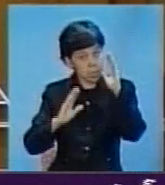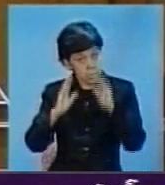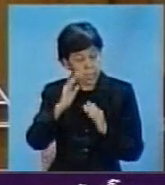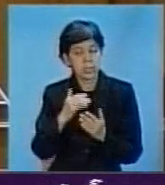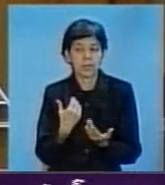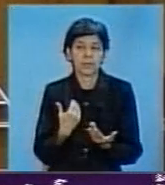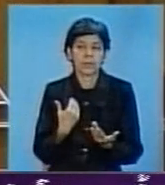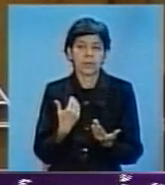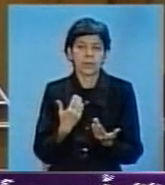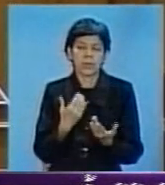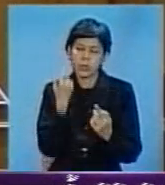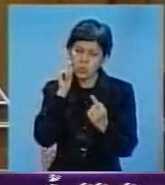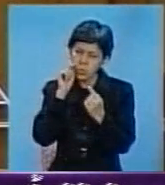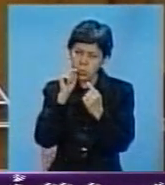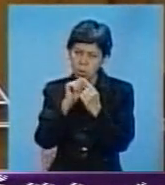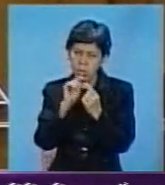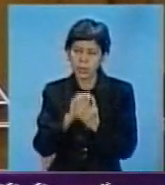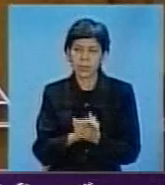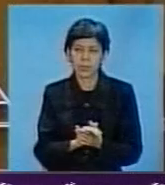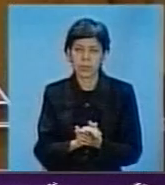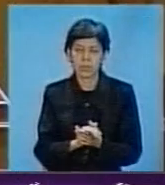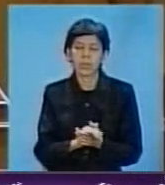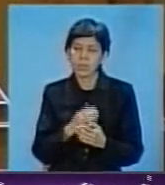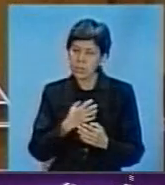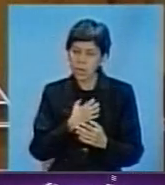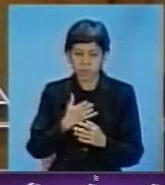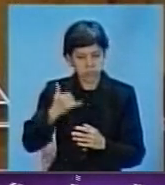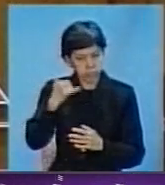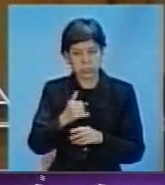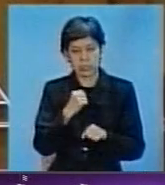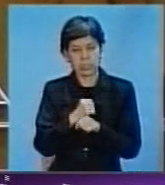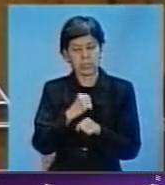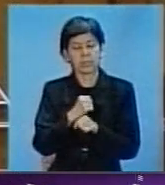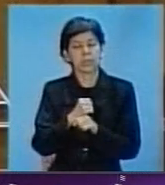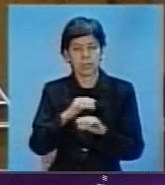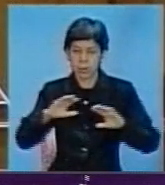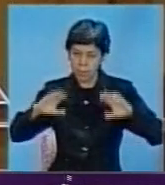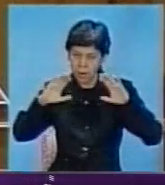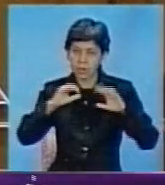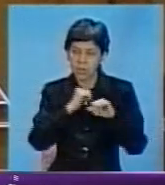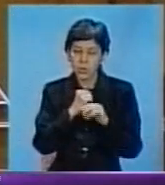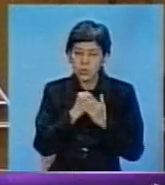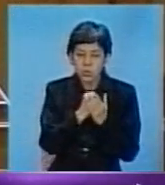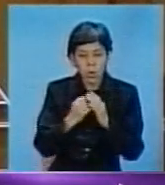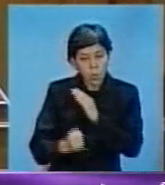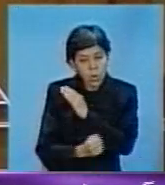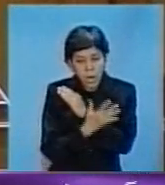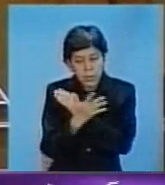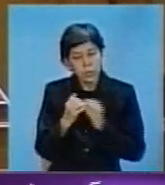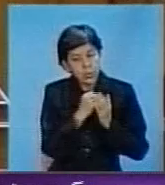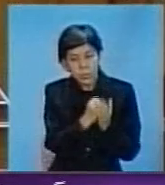ยแล้วเป้าหมายสูงสุดก็คือการเข้ามาทำตรงนี้ครับช่วยคนที่ด้อยโอก